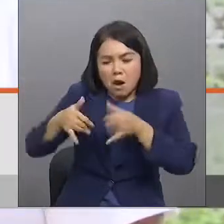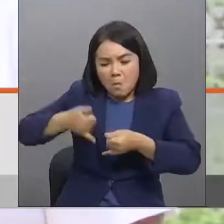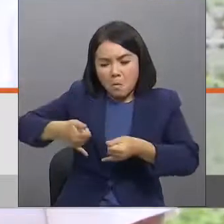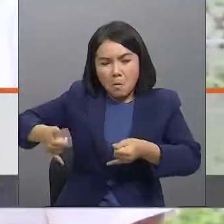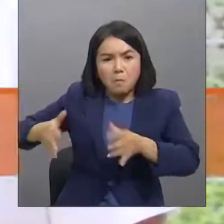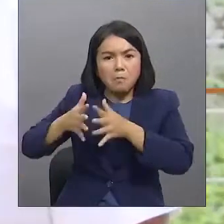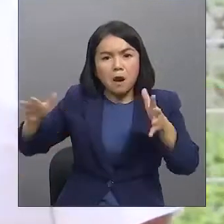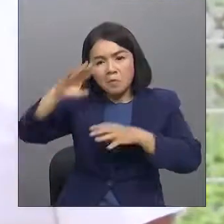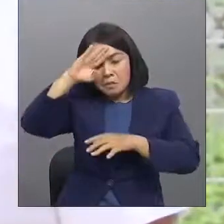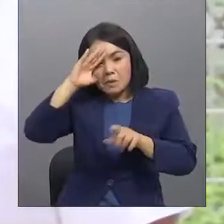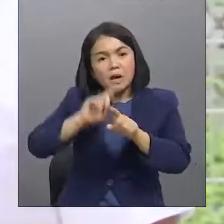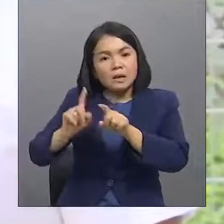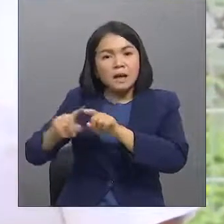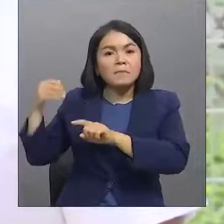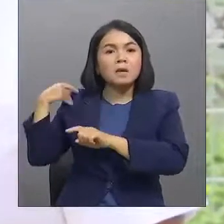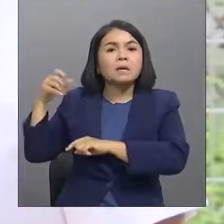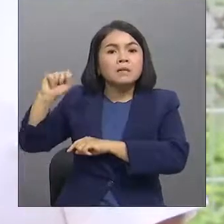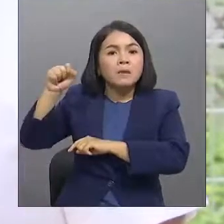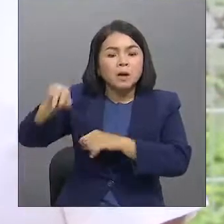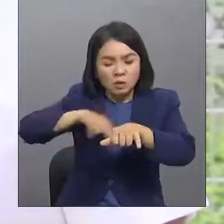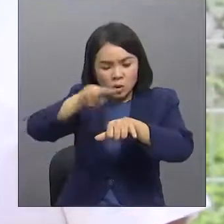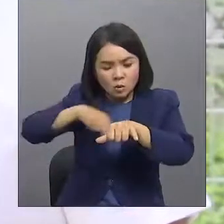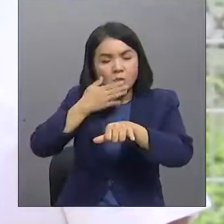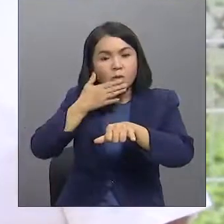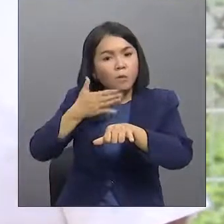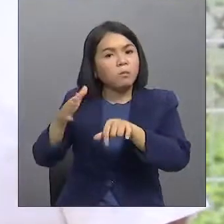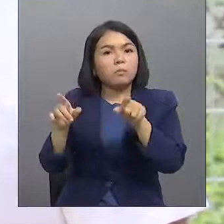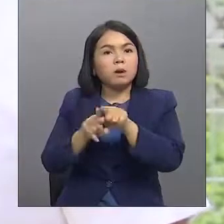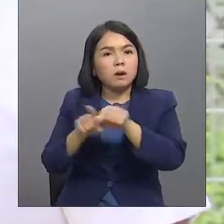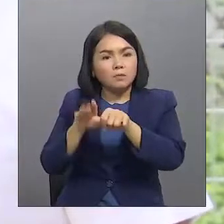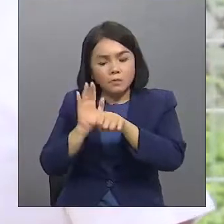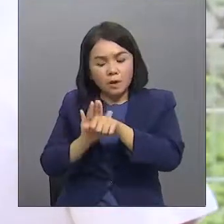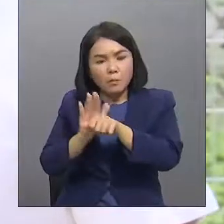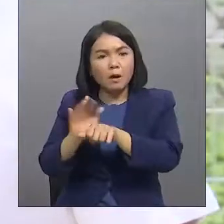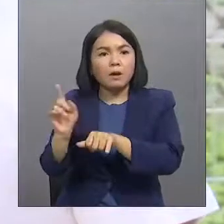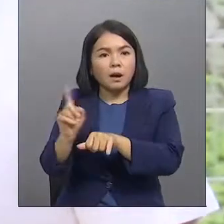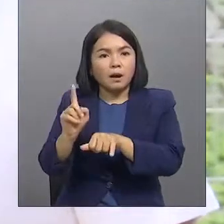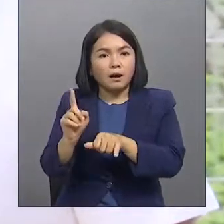ก็จะเป็นอีกอย่างนึงที่ไม่อยากให้ลืมว่าเป็น